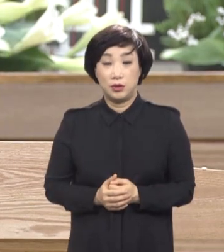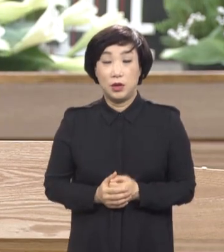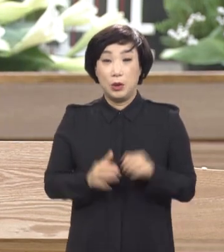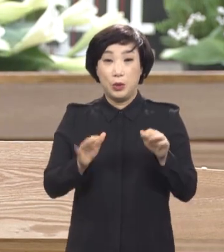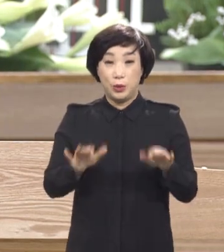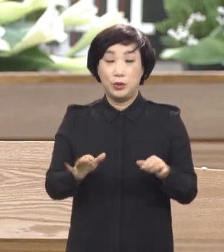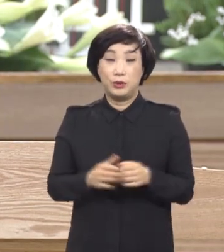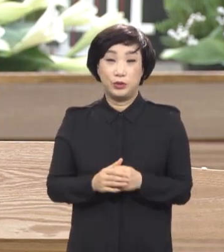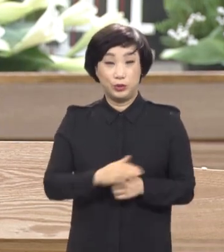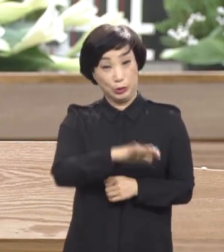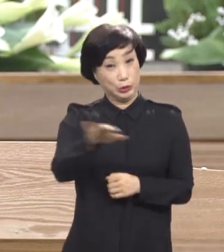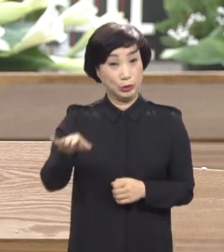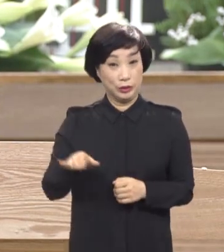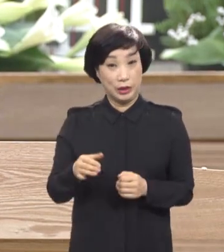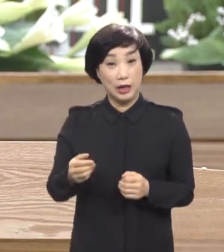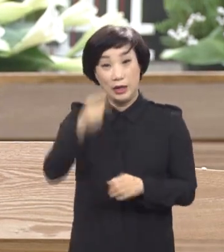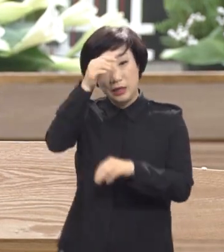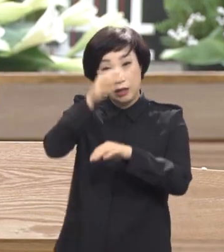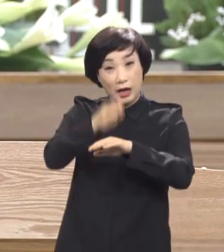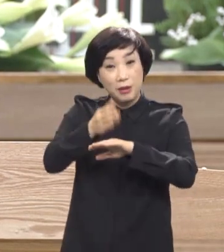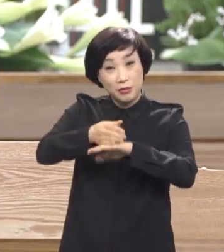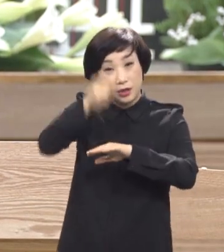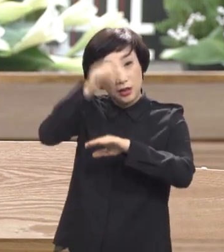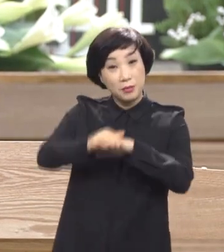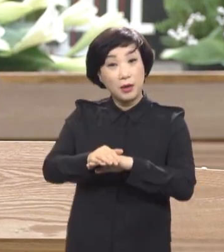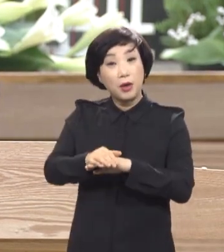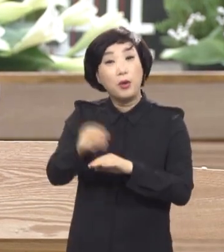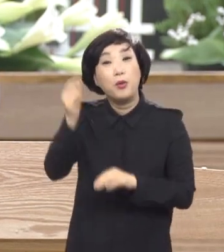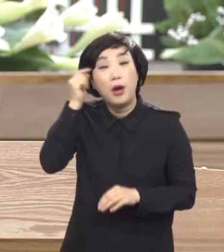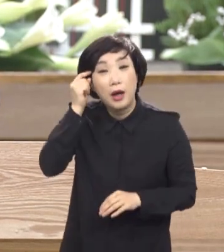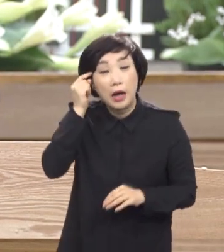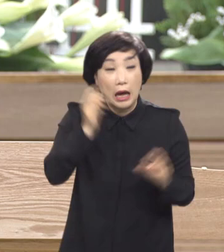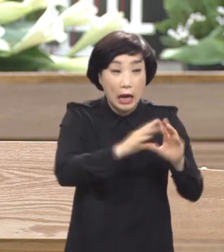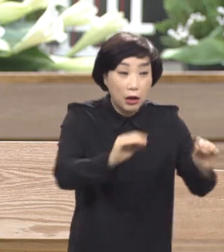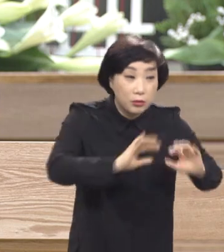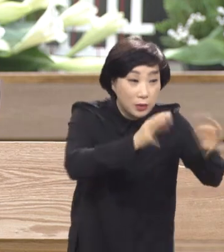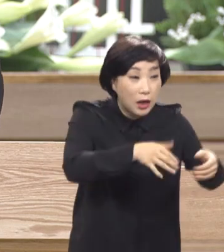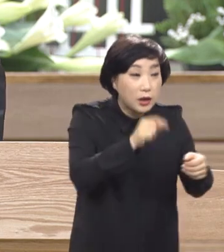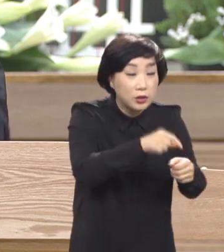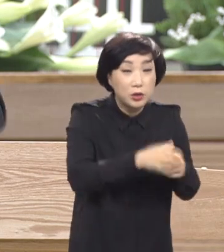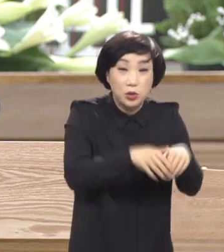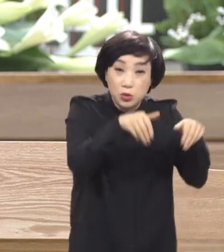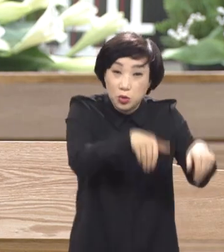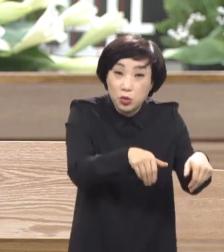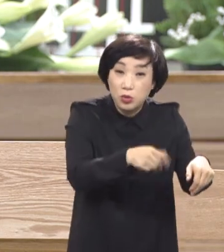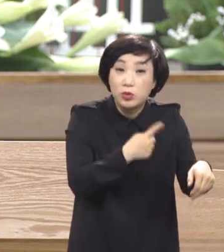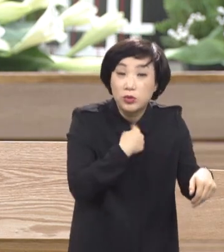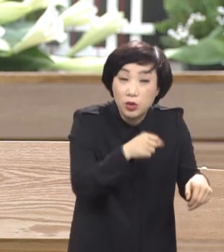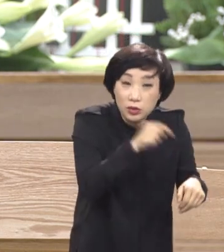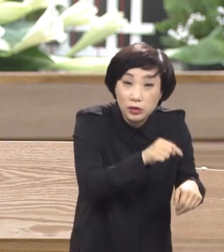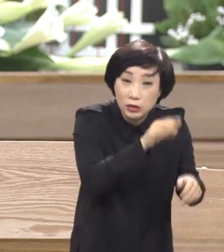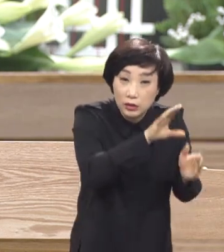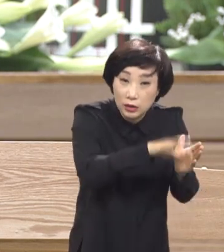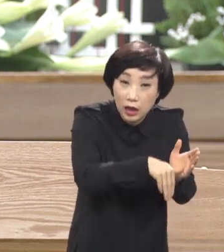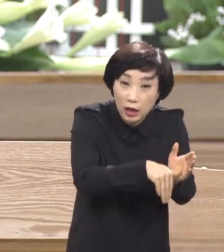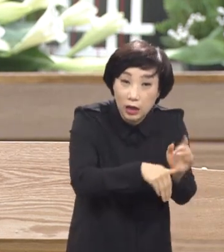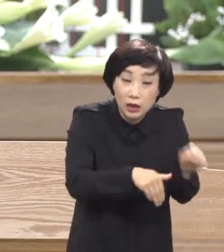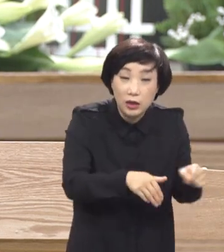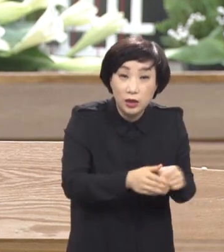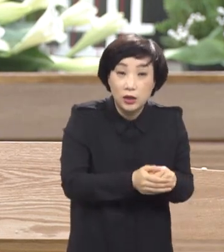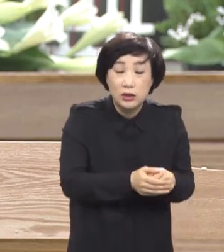오늘날 우리가 드려야 할 감사가 애급에서 종두였던 그 시절을